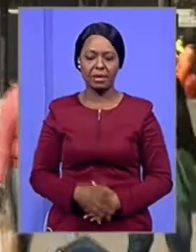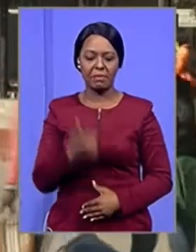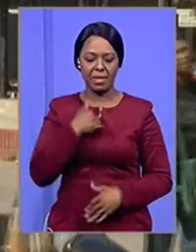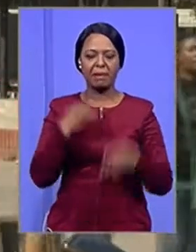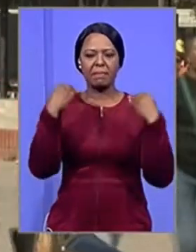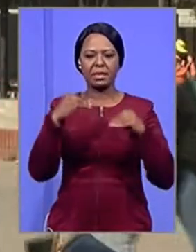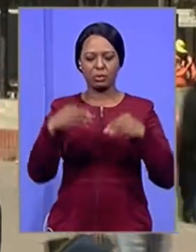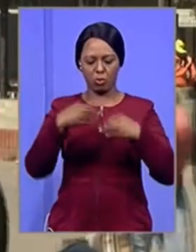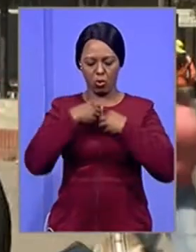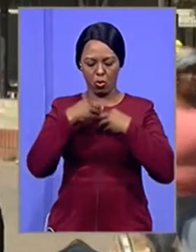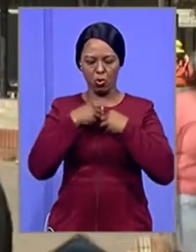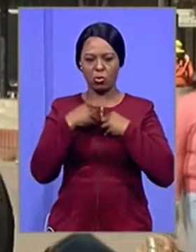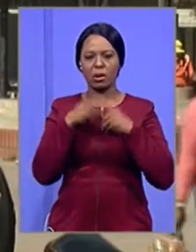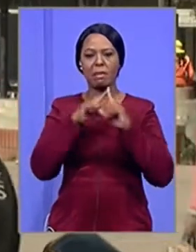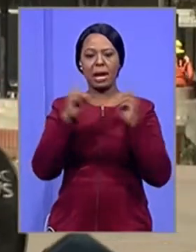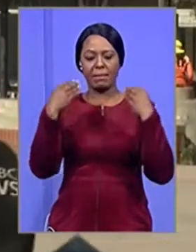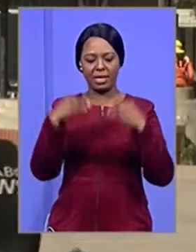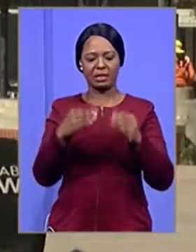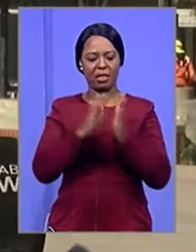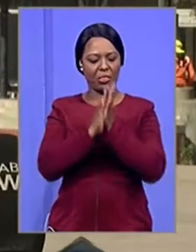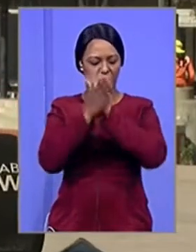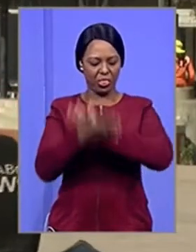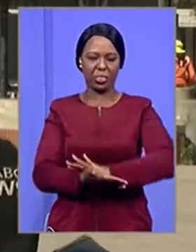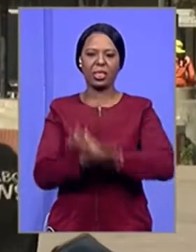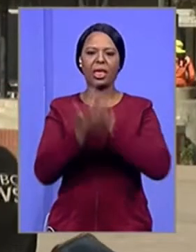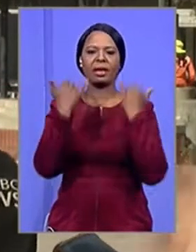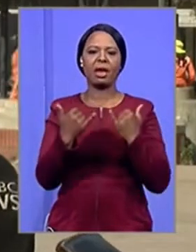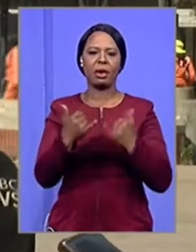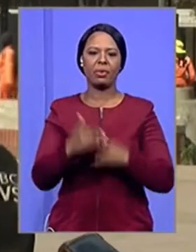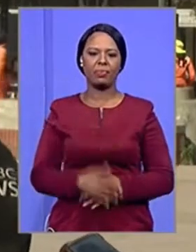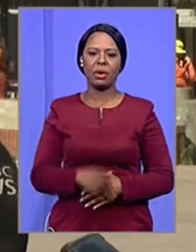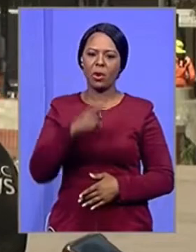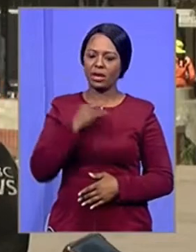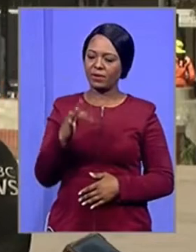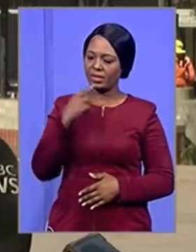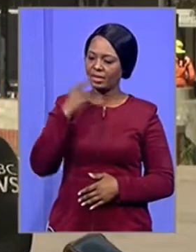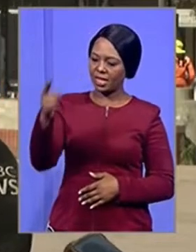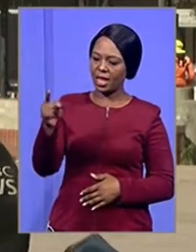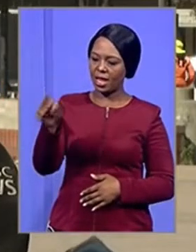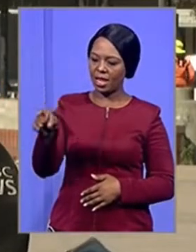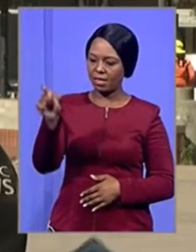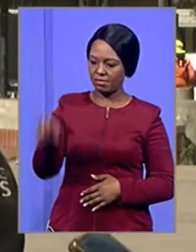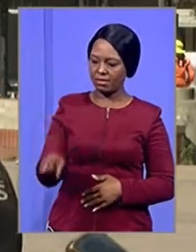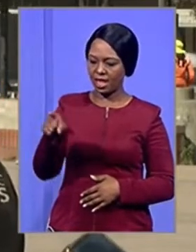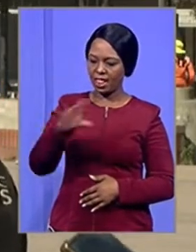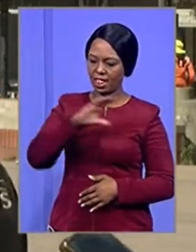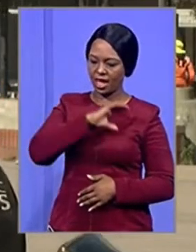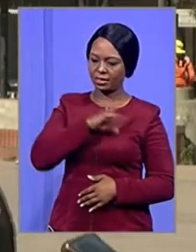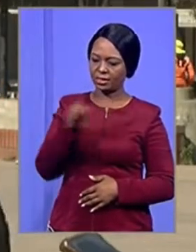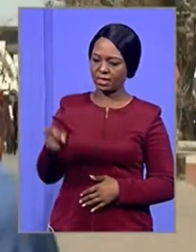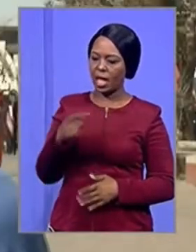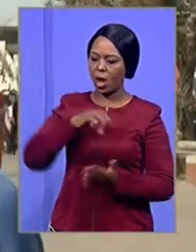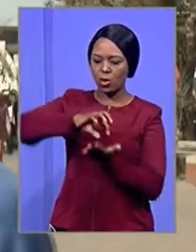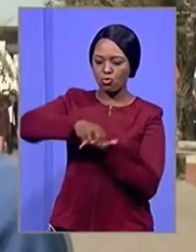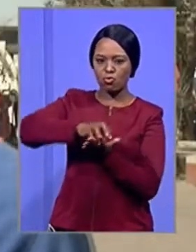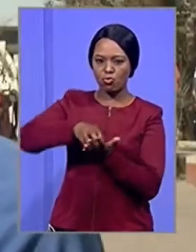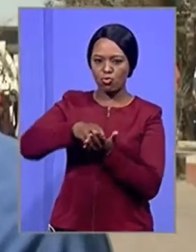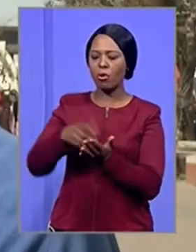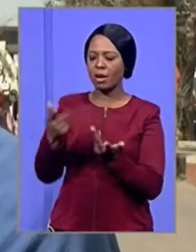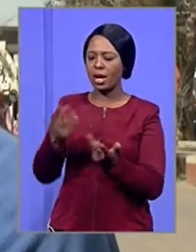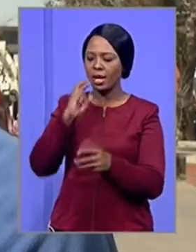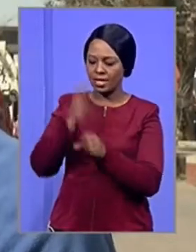business ka ishwile haholo fela tabeng ya hore client tla ga o mo bolella hore kuku ke bokana e batlang wa hana a go di fela